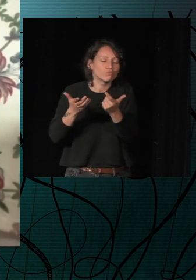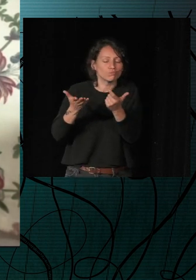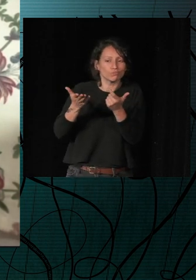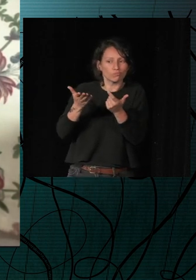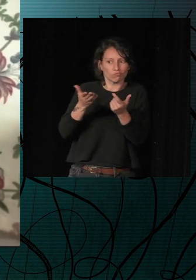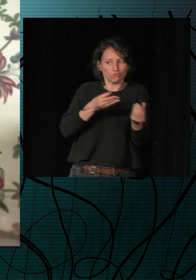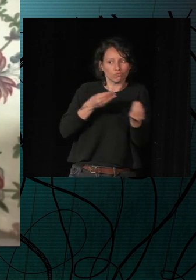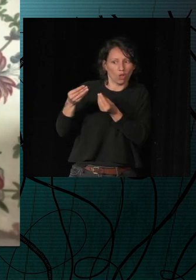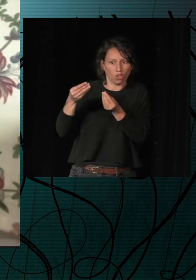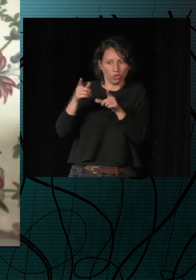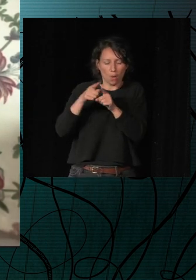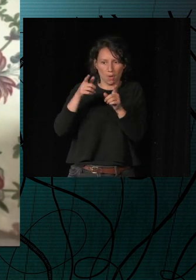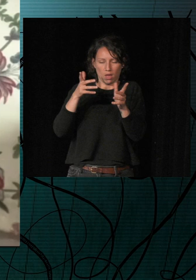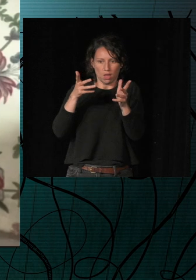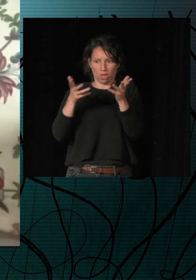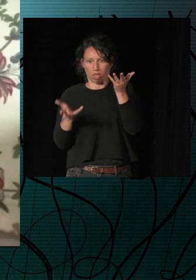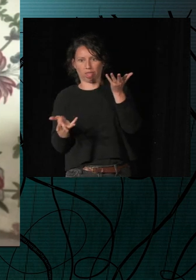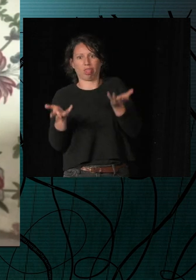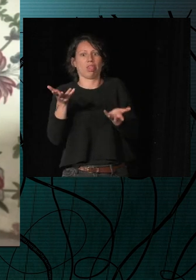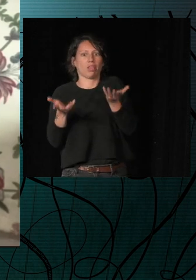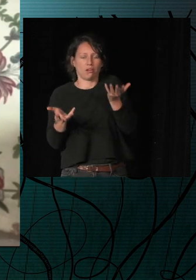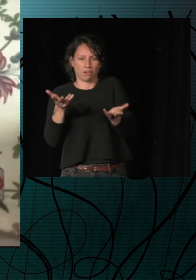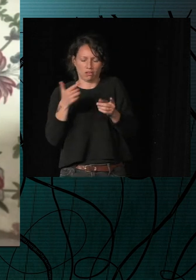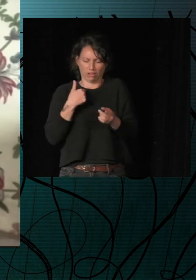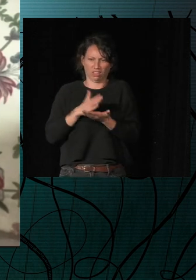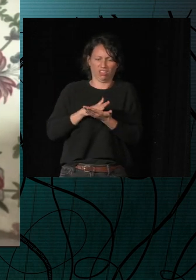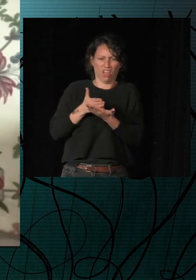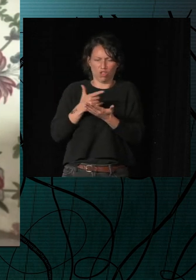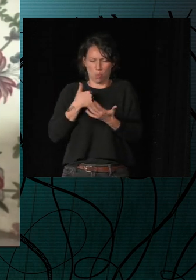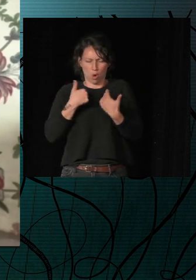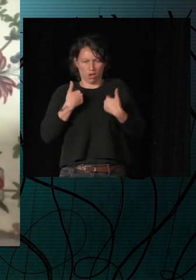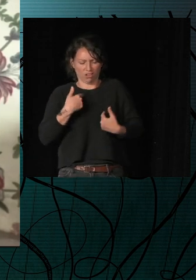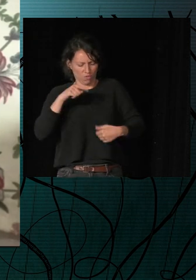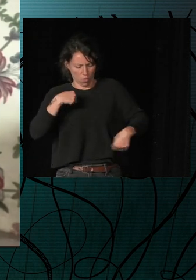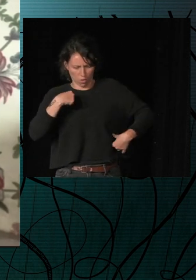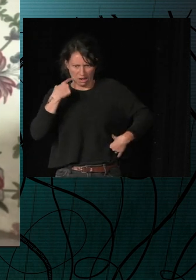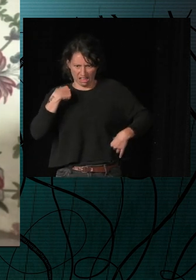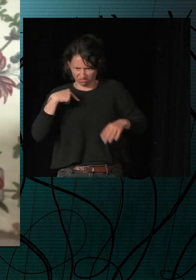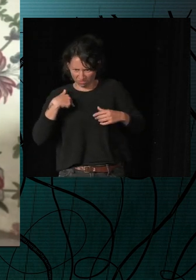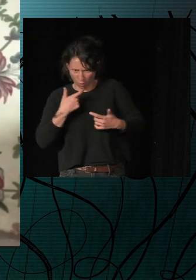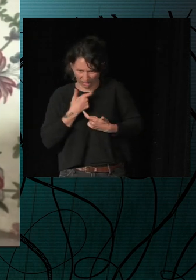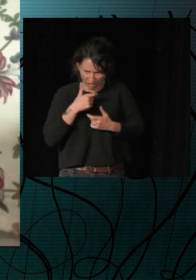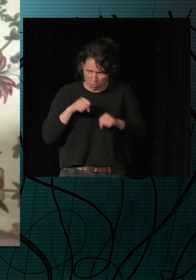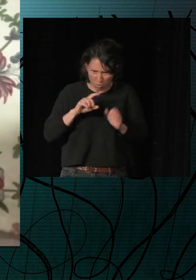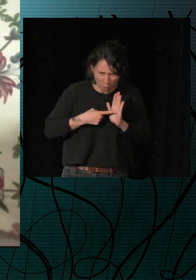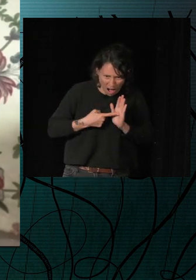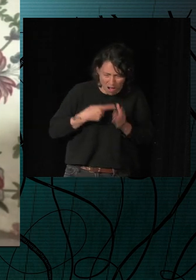intéressant en fait ce ce truc tu dis bah mais merde mais j'en suis où en fait qu'est-ce qu'il faut que je ressente là je peux pleurer je peux rire je peux avoir un petit peu les deux en même temps enfin